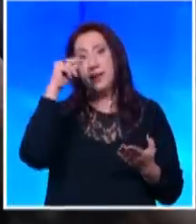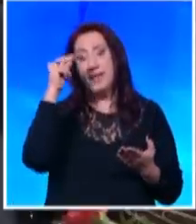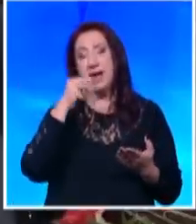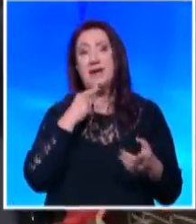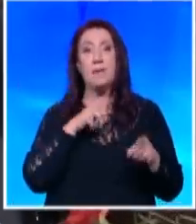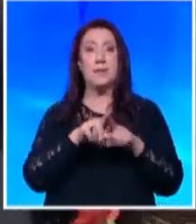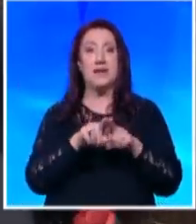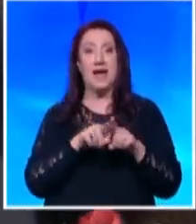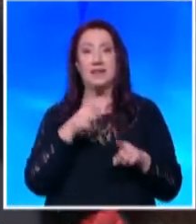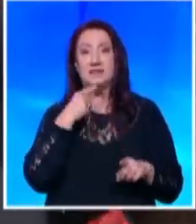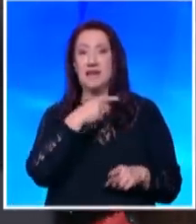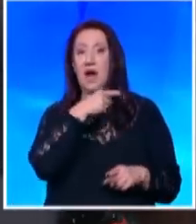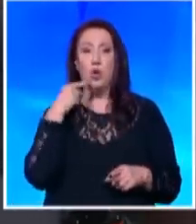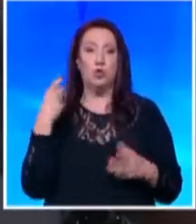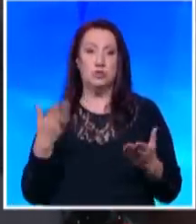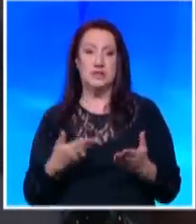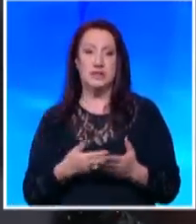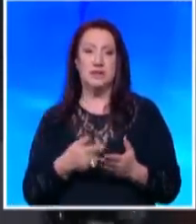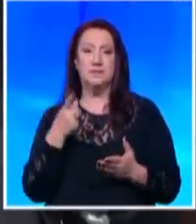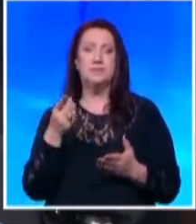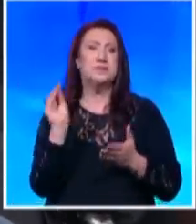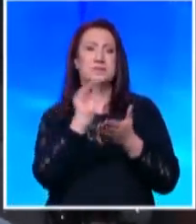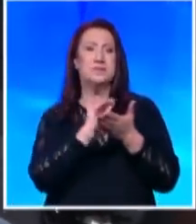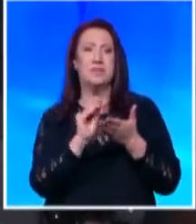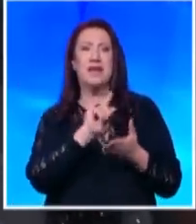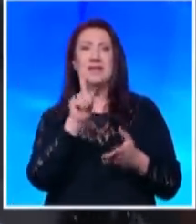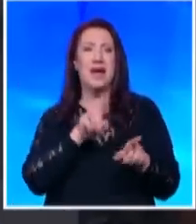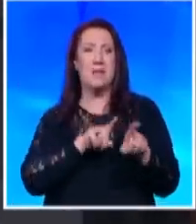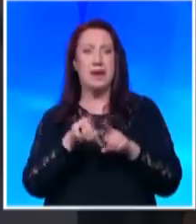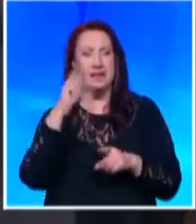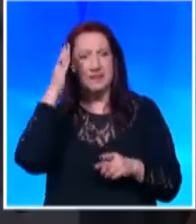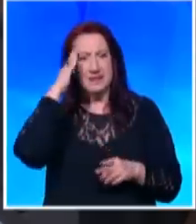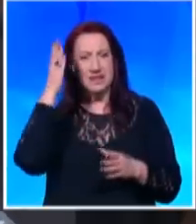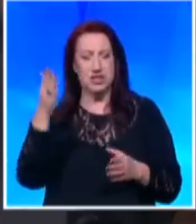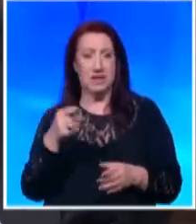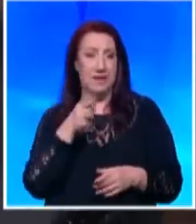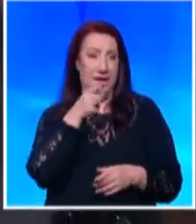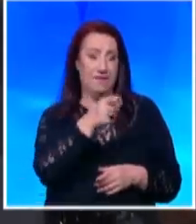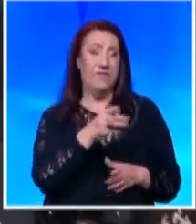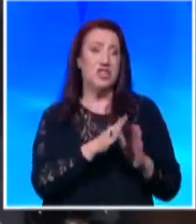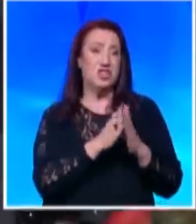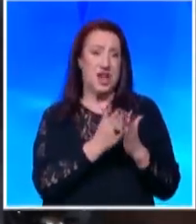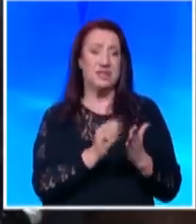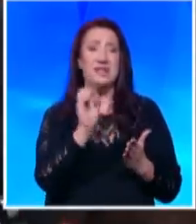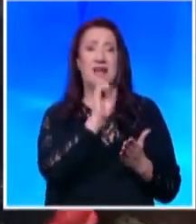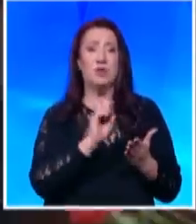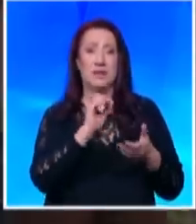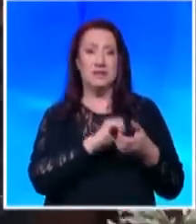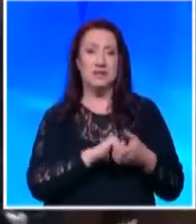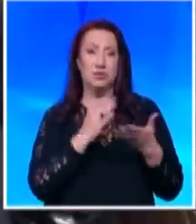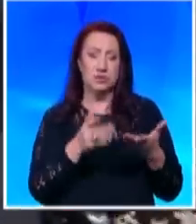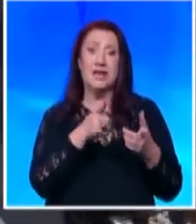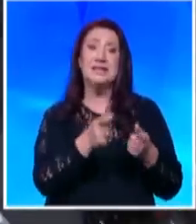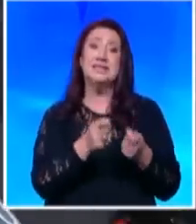Приятел. Неприятелска държава е политическа формулировка. Вие сте член на Европейския съюз. Така че, драги мои, всички